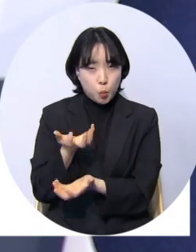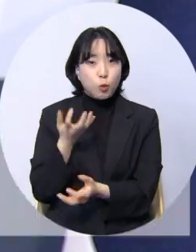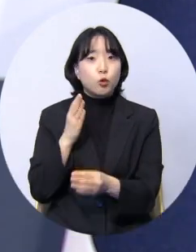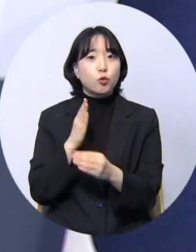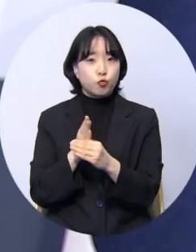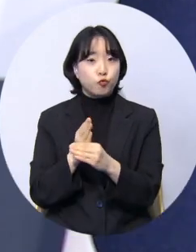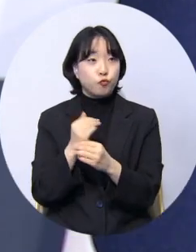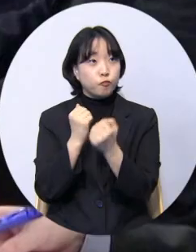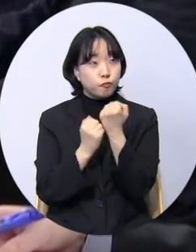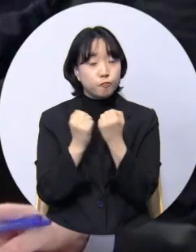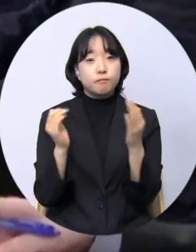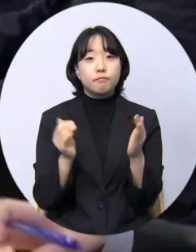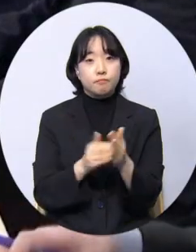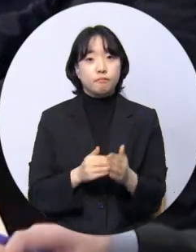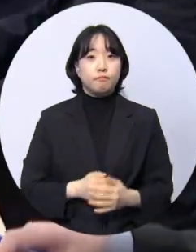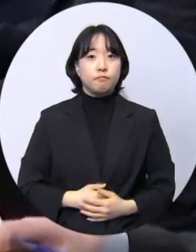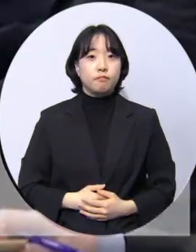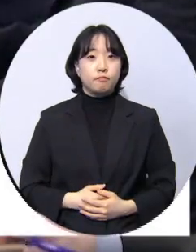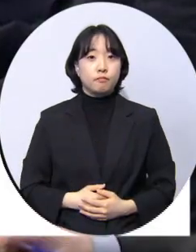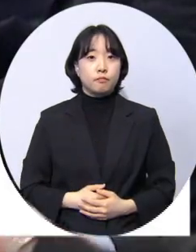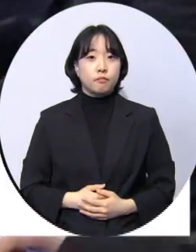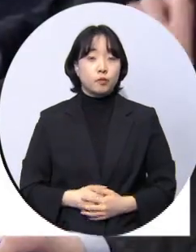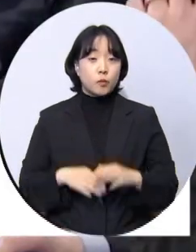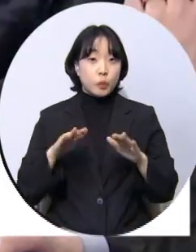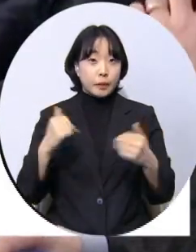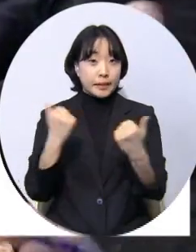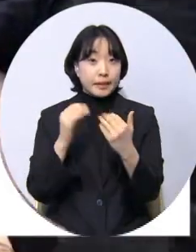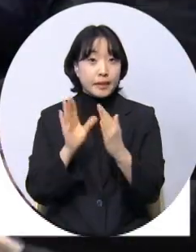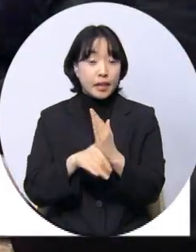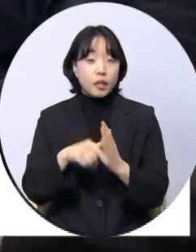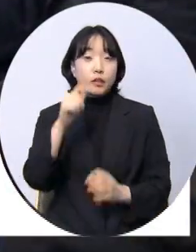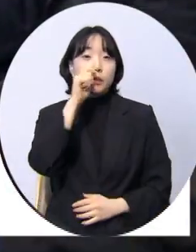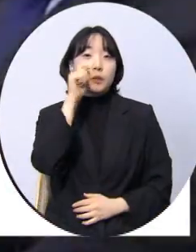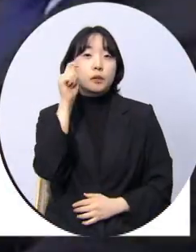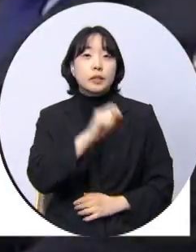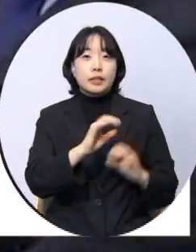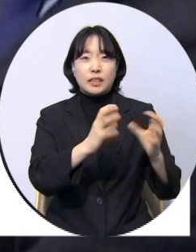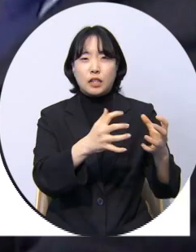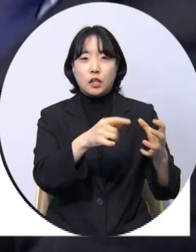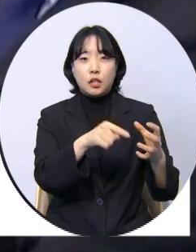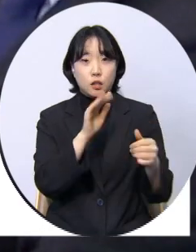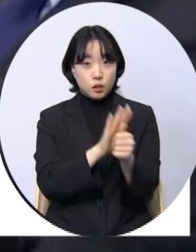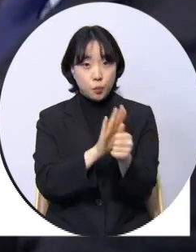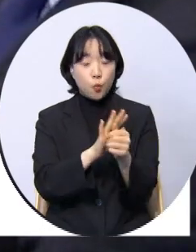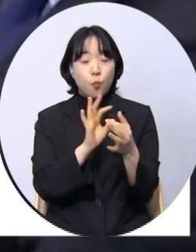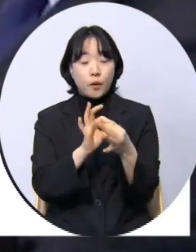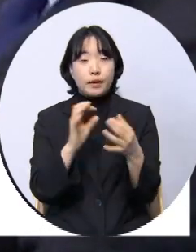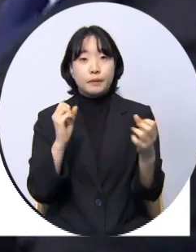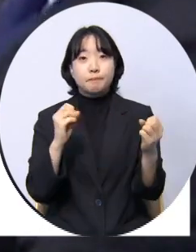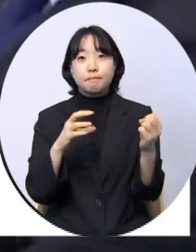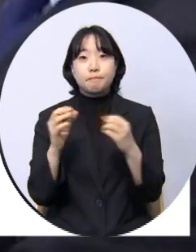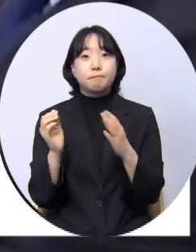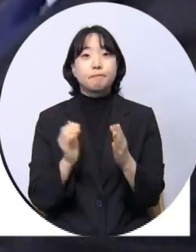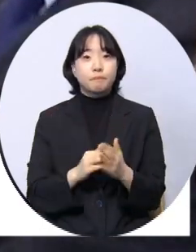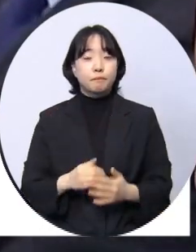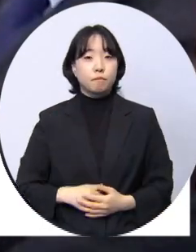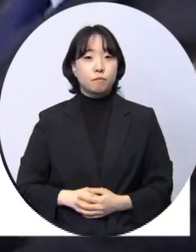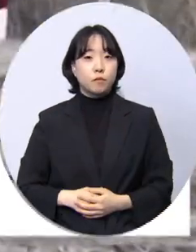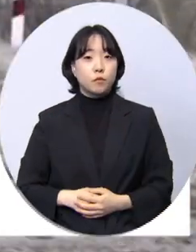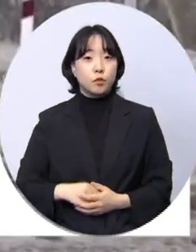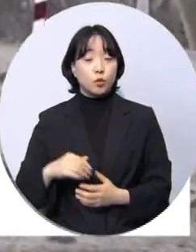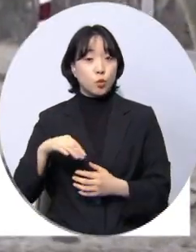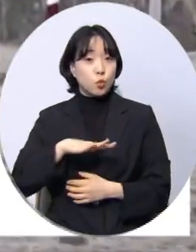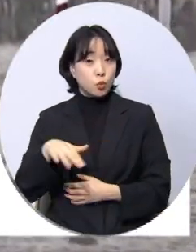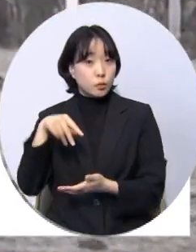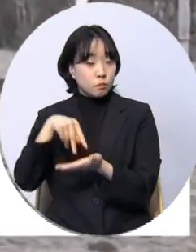바가 있습니다 이날 회의에서 우크라이나 지원에 대한 협의도 갔습니다 다만 외교부 고위당국자는